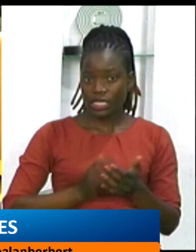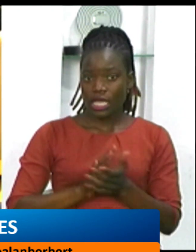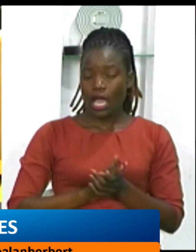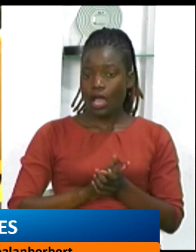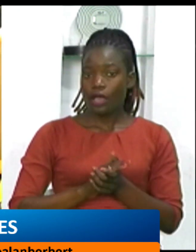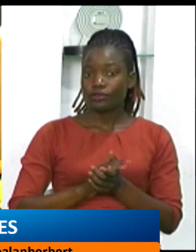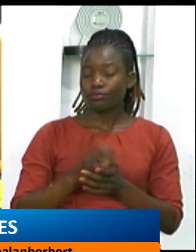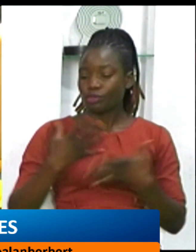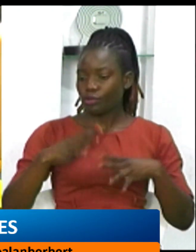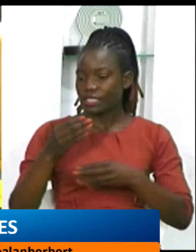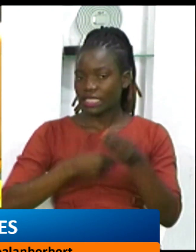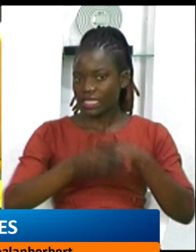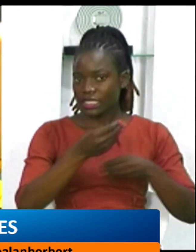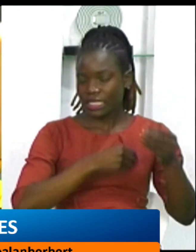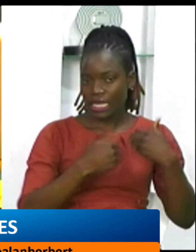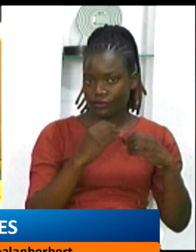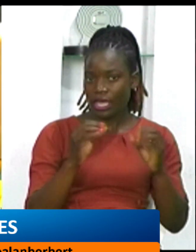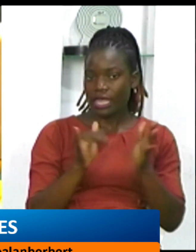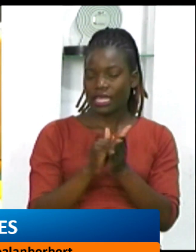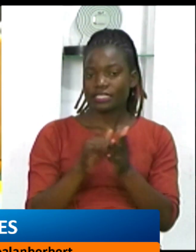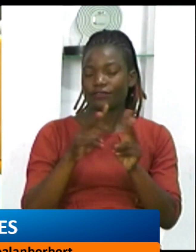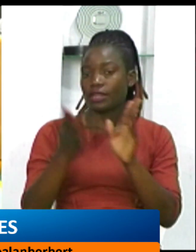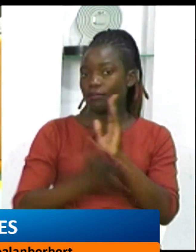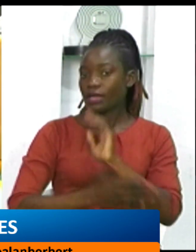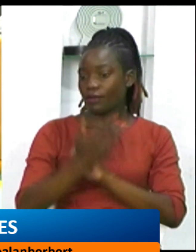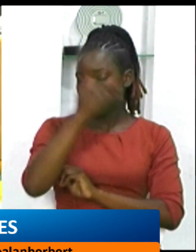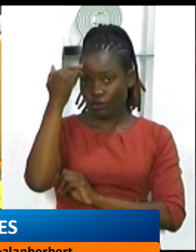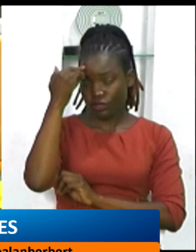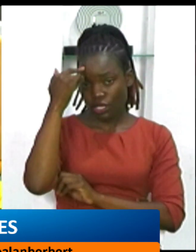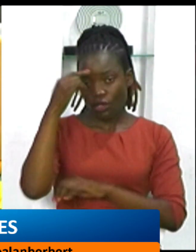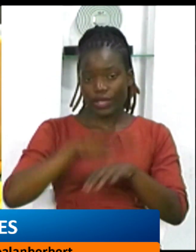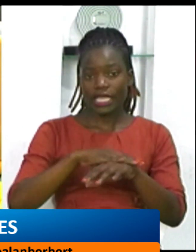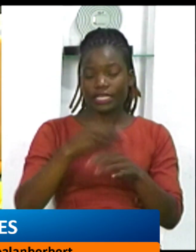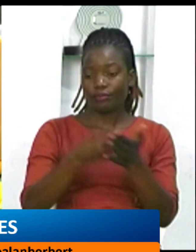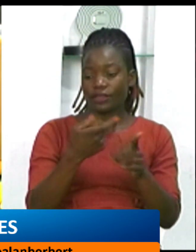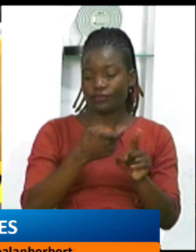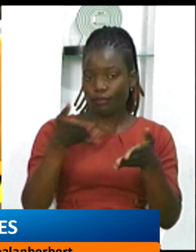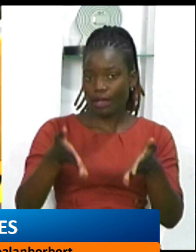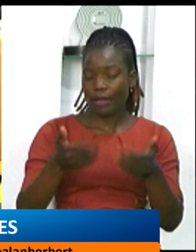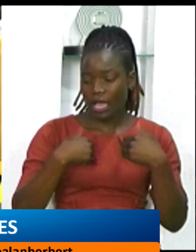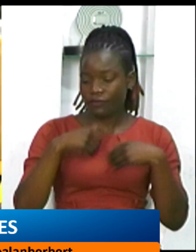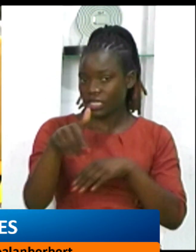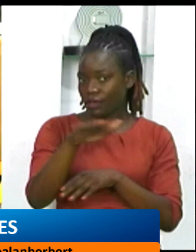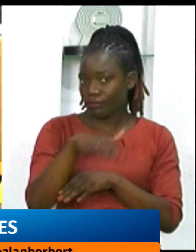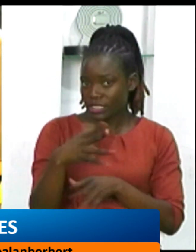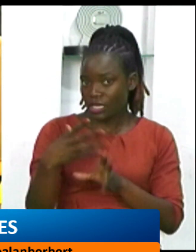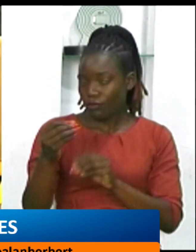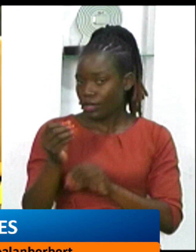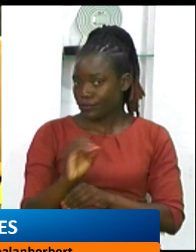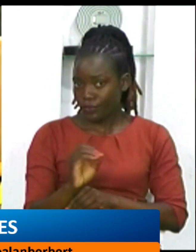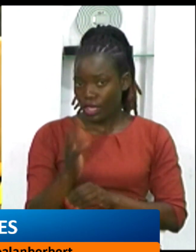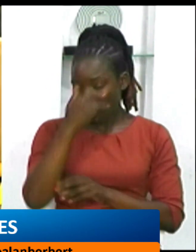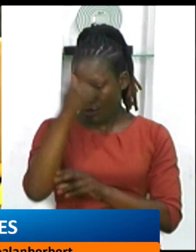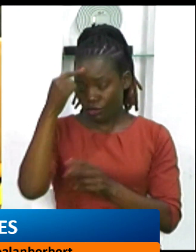kesho. Hiyo ni heartbreaking kwetu juu. Unajua hapa hivi ndio tunatoa kila kitu. Tuna place nyingine ya kwenda na tulimchagua tukijua